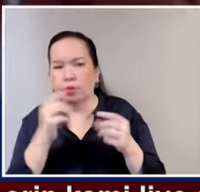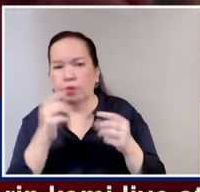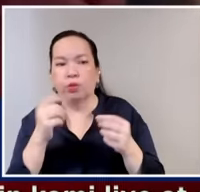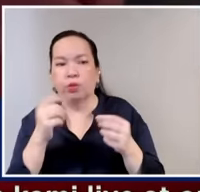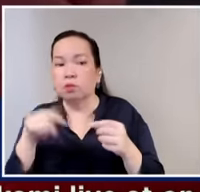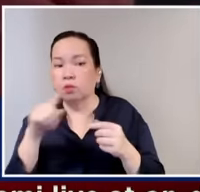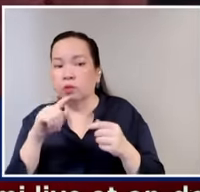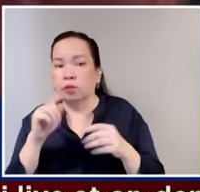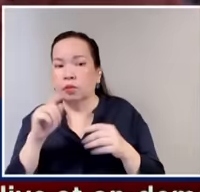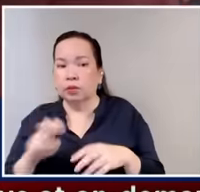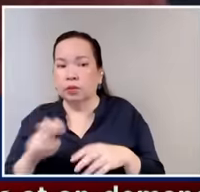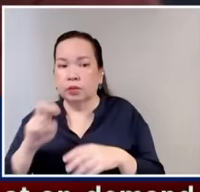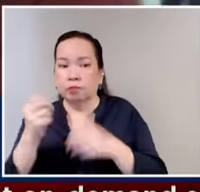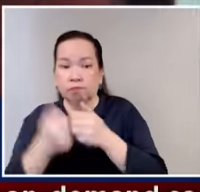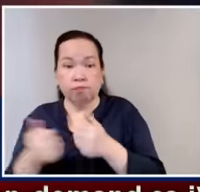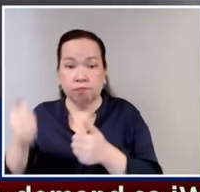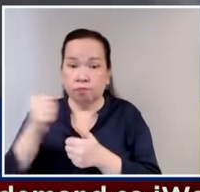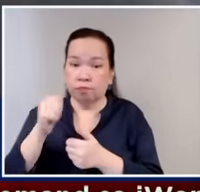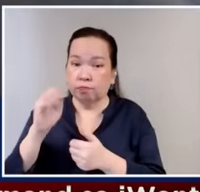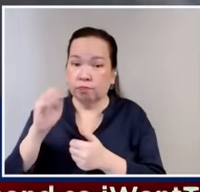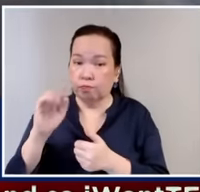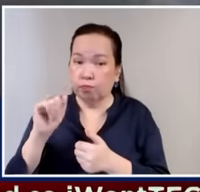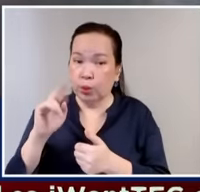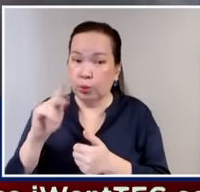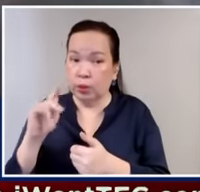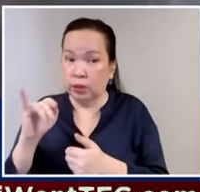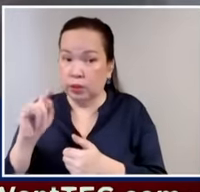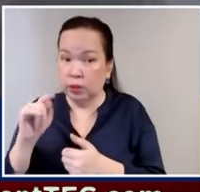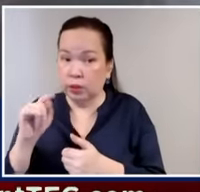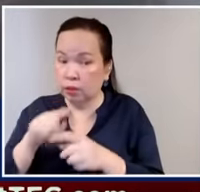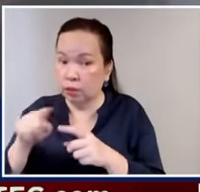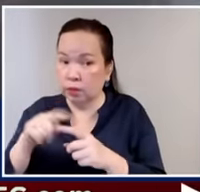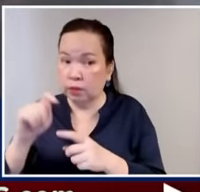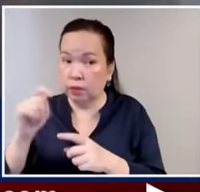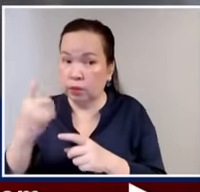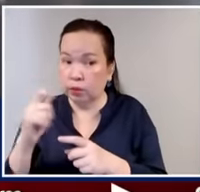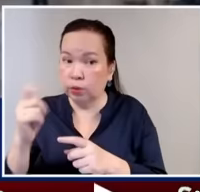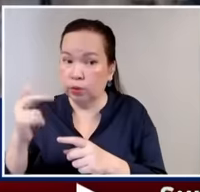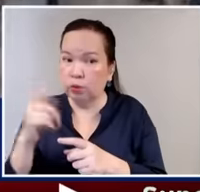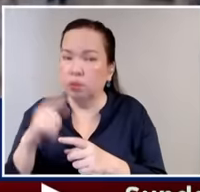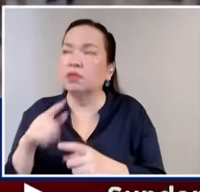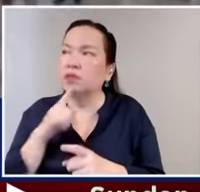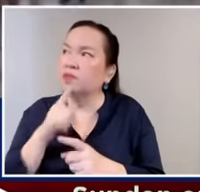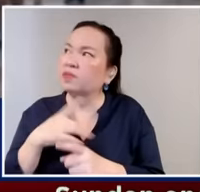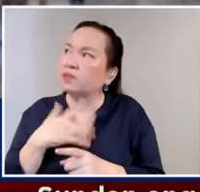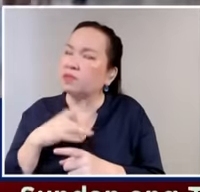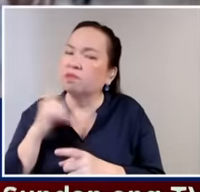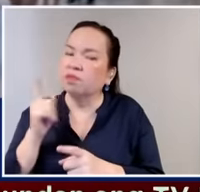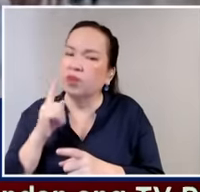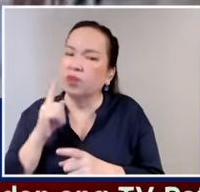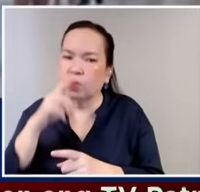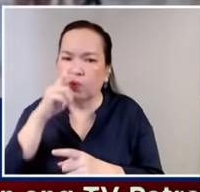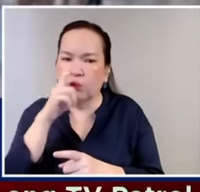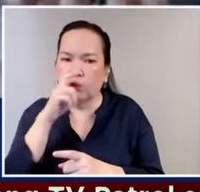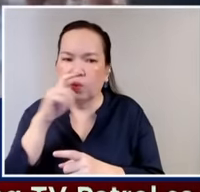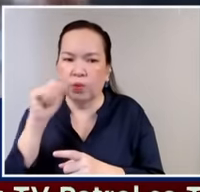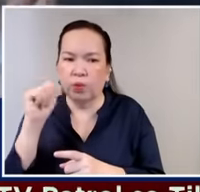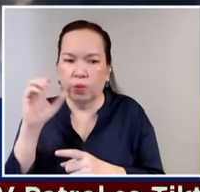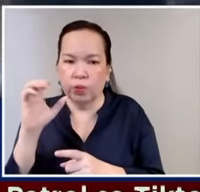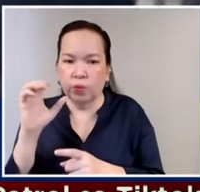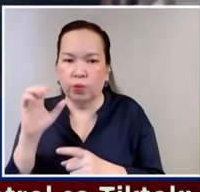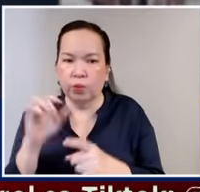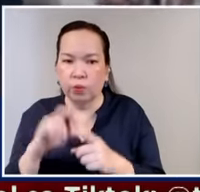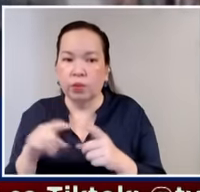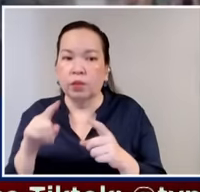Secretary Jaime Bautista sa ilang terminal sa Naiya at aminado siyang luma na ang mga aircon. Pero sa kabuuan niya,